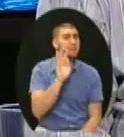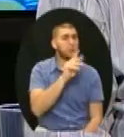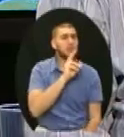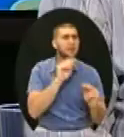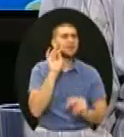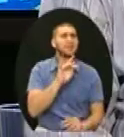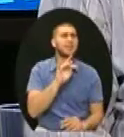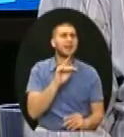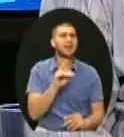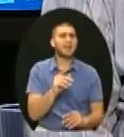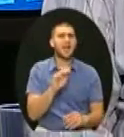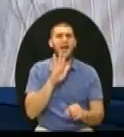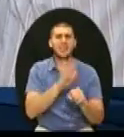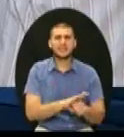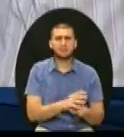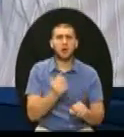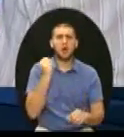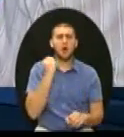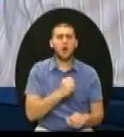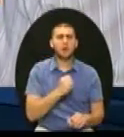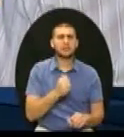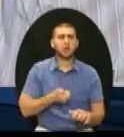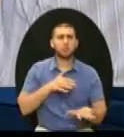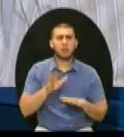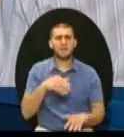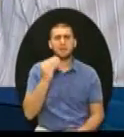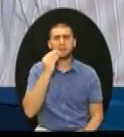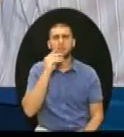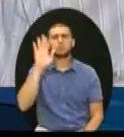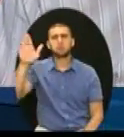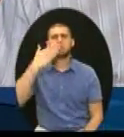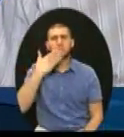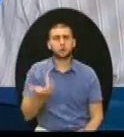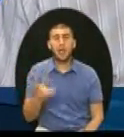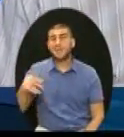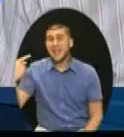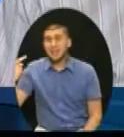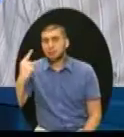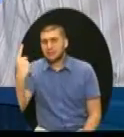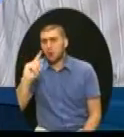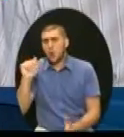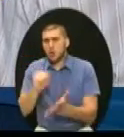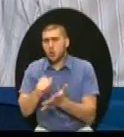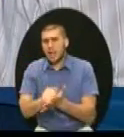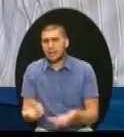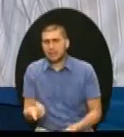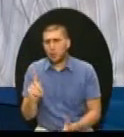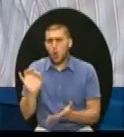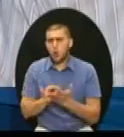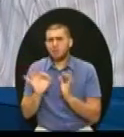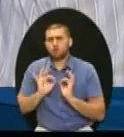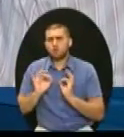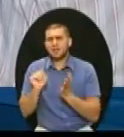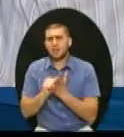נגד אנסים, רוצחי ראש ממשלה ומנשקי מזוזות. מי דיבר? גרבוז. אבל גרבוז בכלל לא עיתונאי לצורך העניין הזה, הוא לא כותב בשום